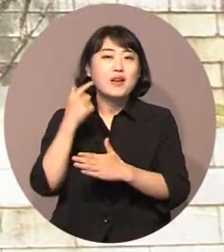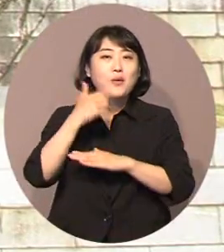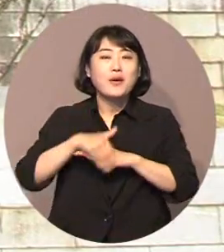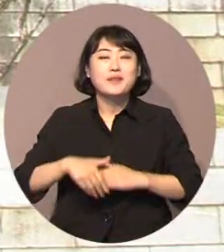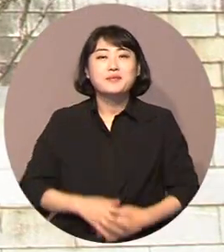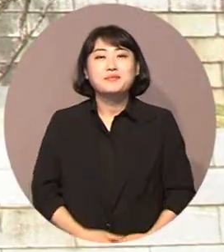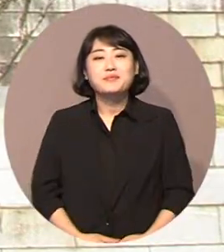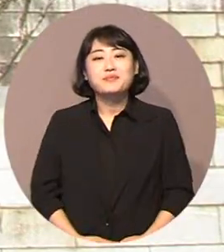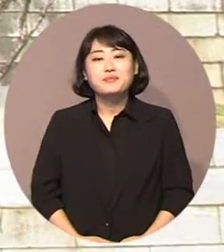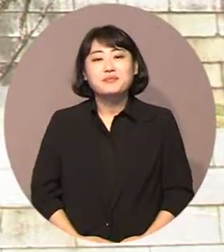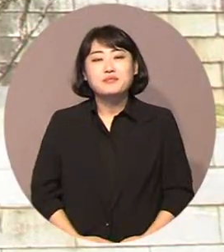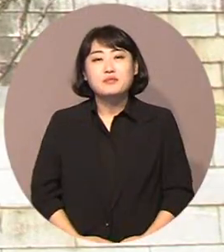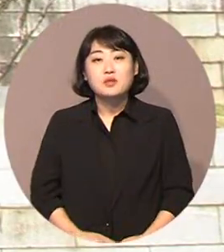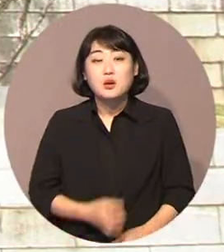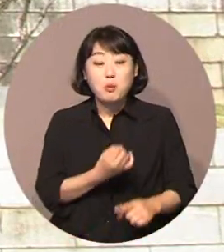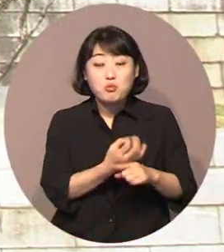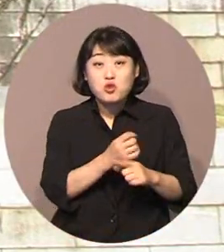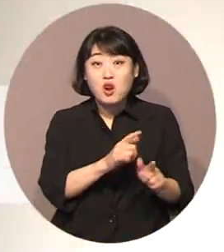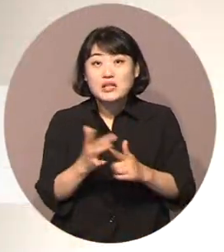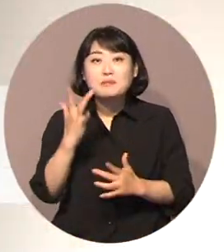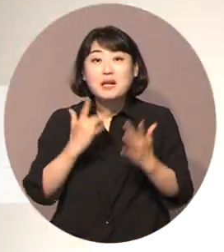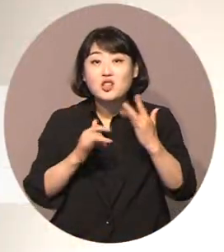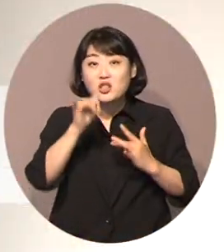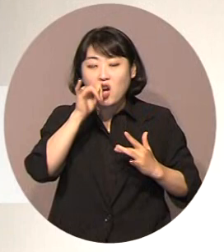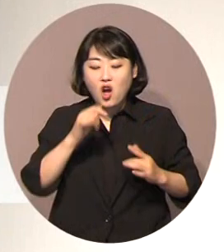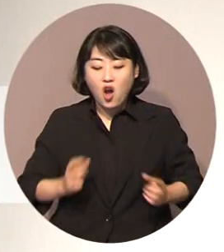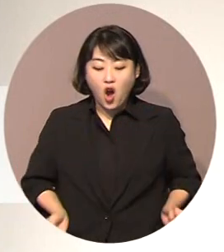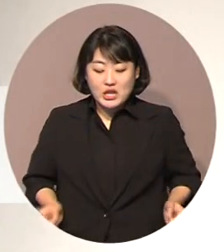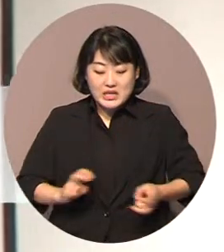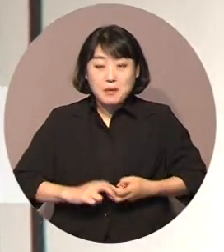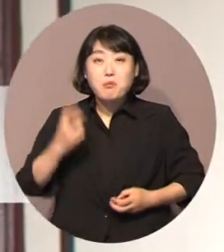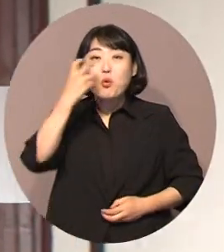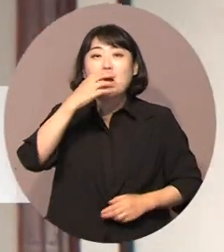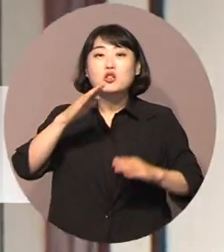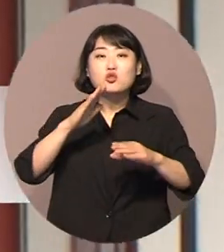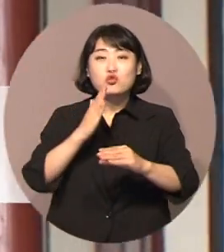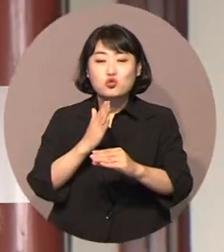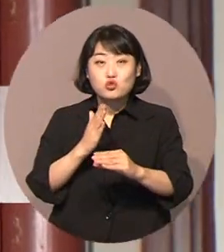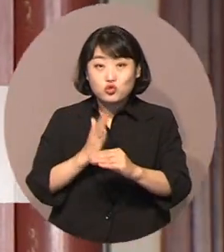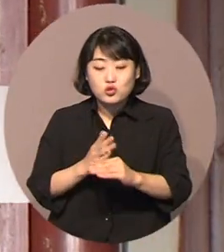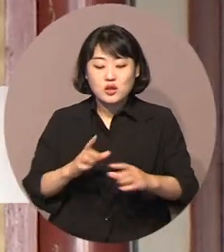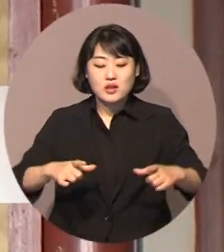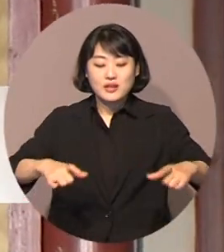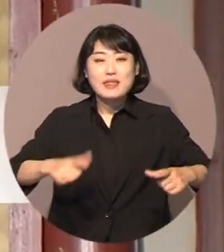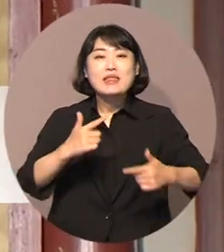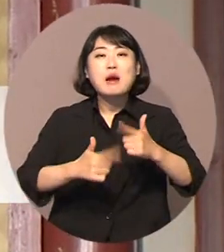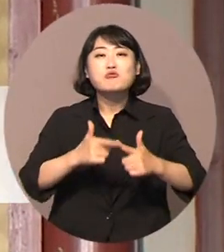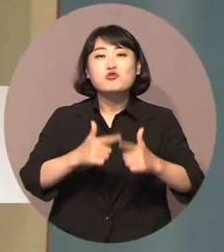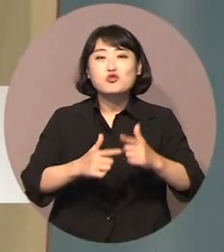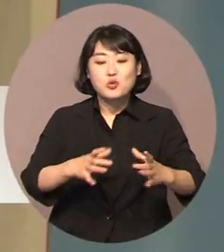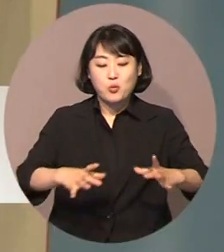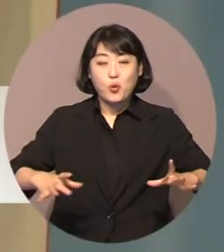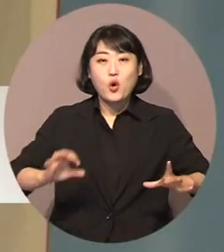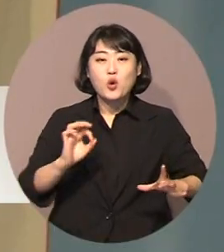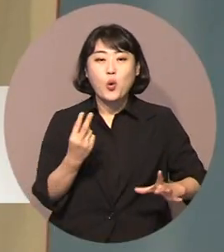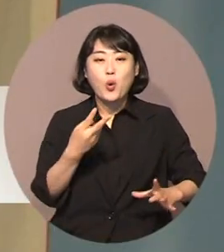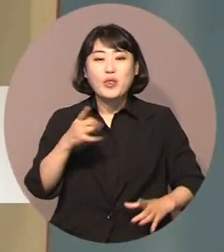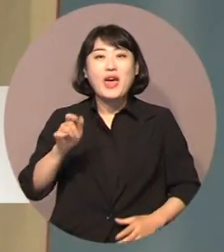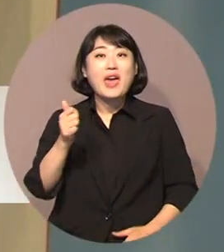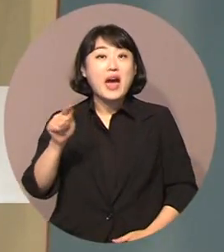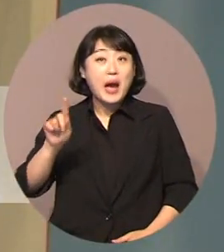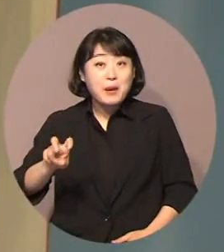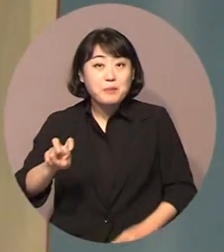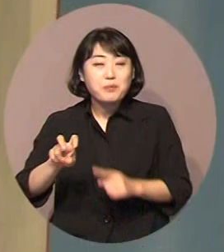또 기존 이순신 유물 일괄에서 빠져있던 허리띠를 보관하던 둥근 형태의 나무함인 요대함까지 추가해